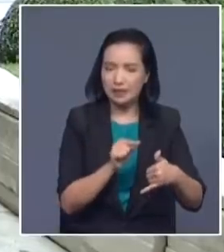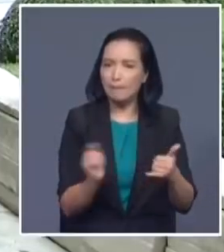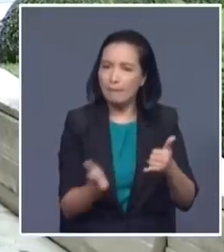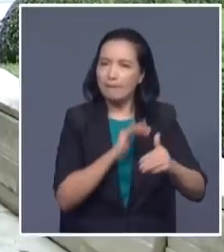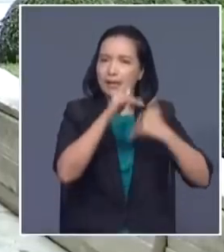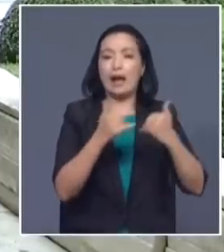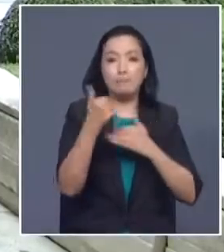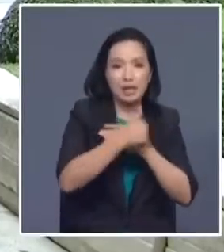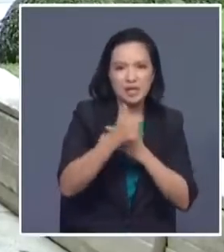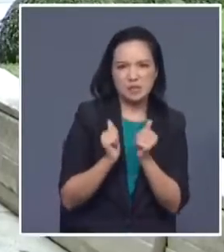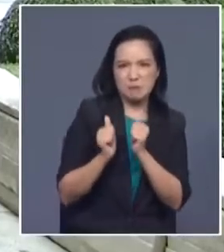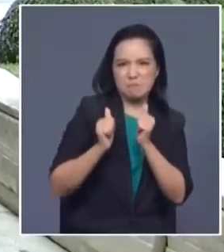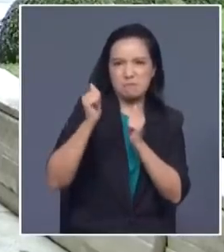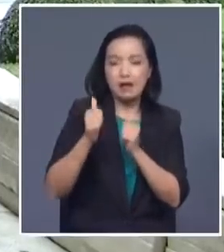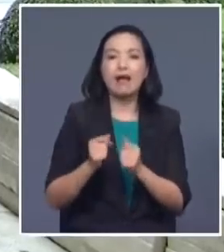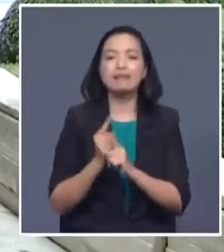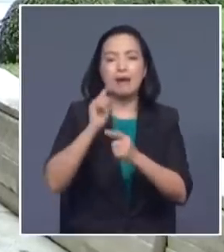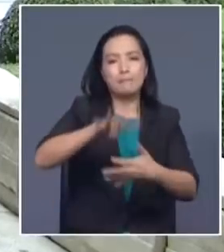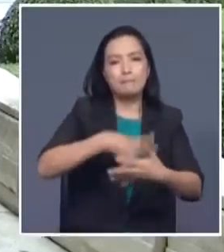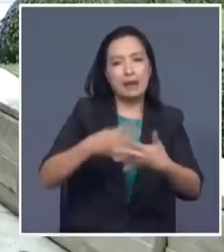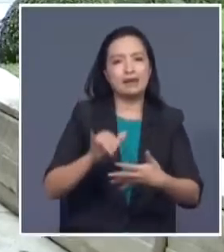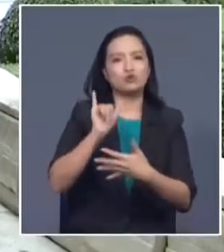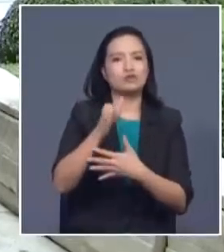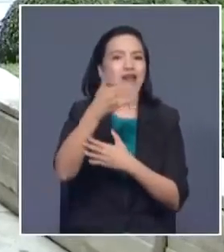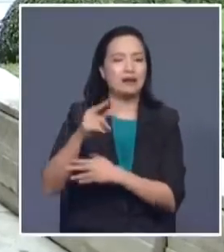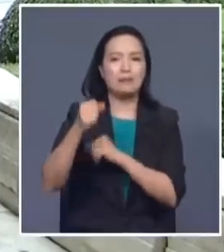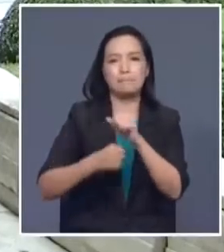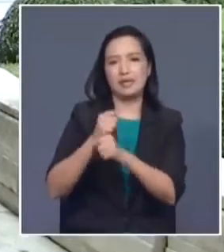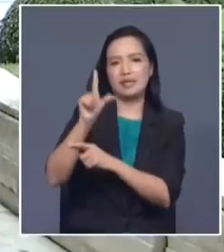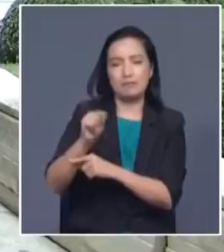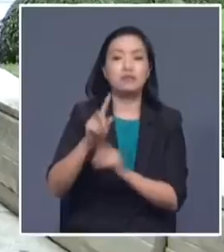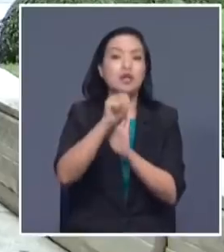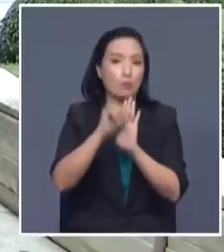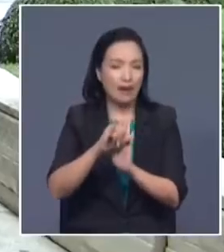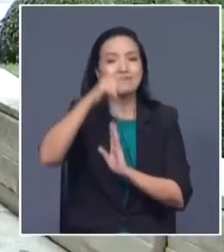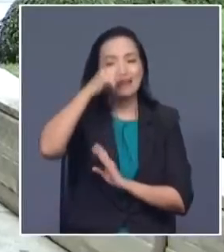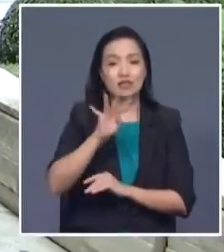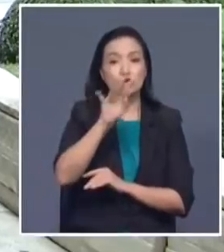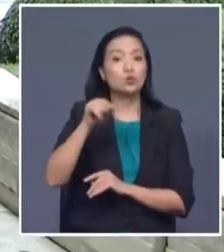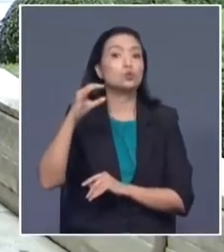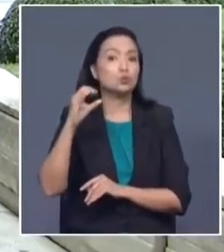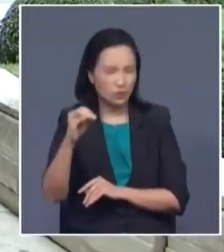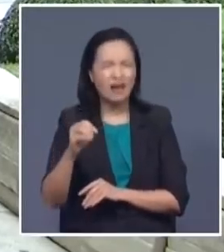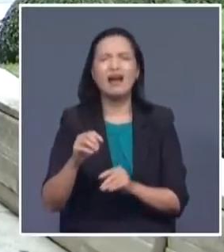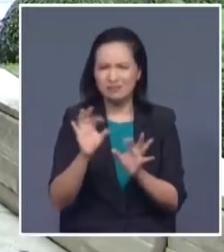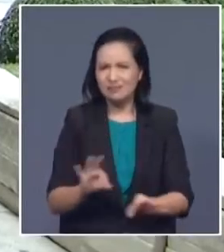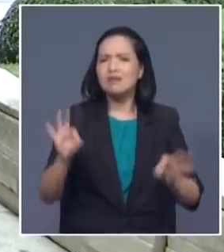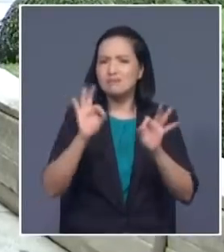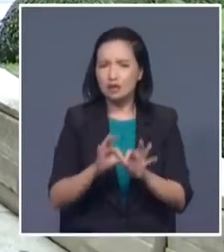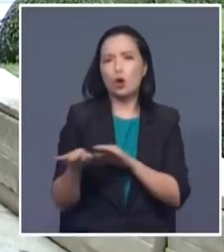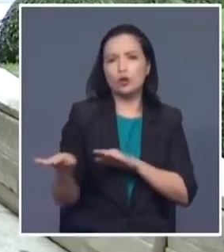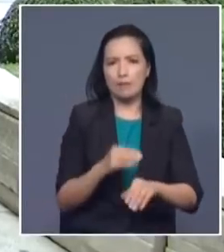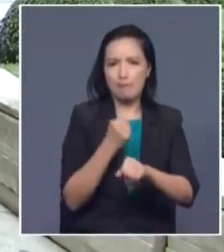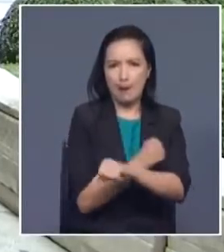ของประเทศตามแนวทางยุทธศาสตร์ชาติ20ปีและนโยบายไทยแลนด์ 4.0 ซึ่งเราก็จำเป็นนะครับจะต้องเตรียมแรงงาน